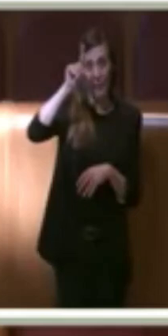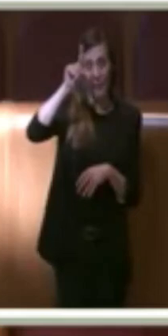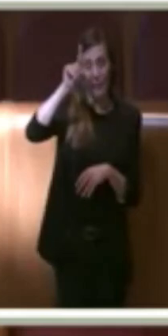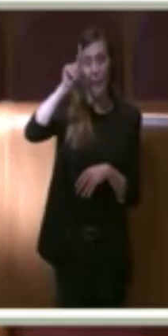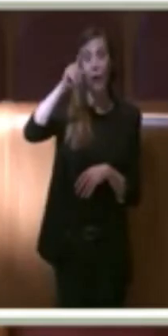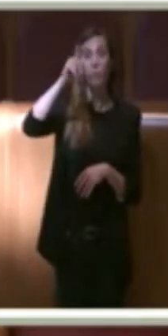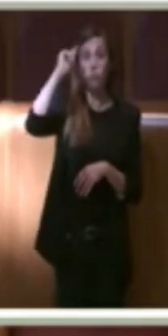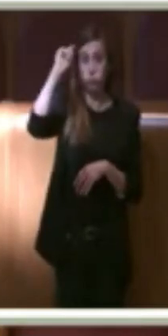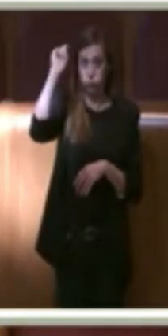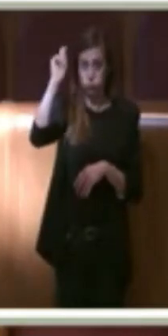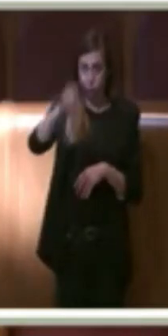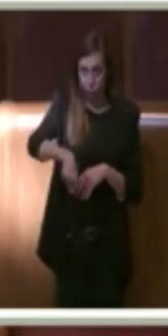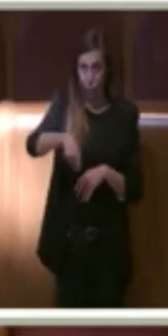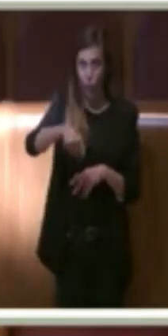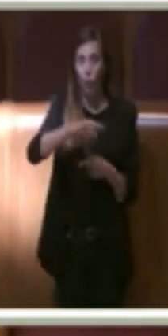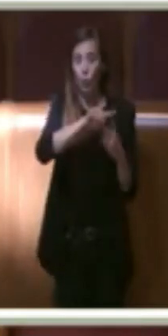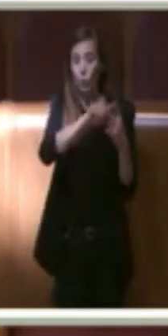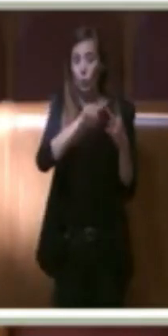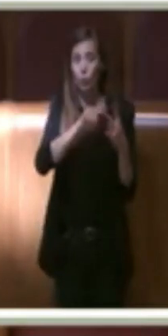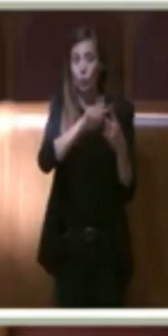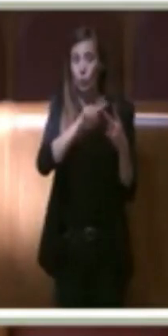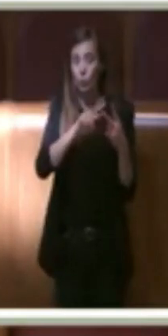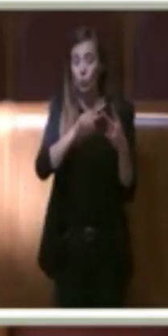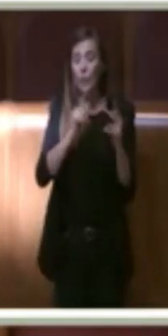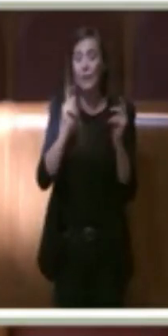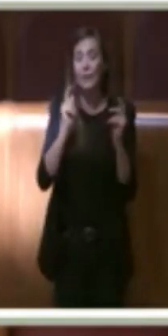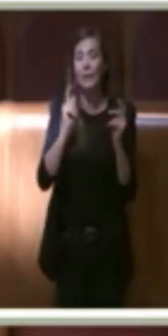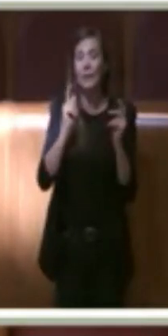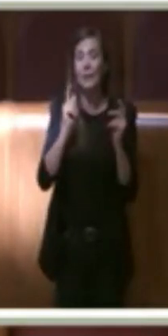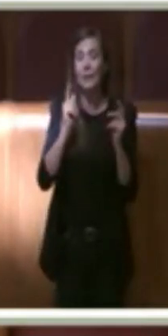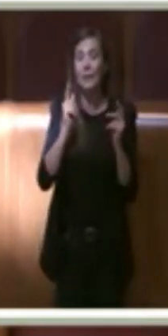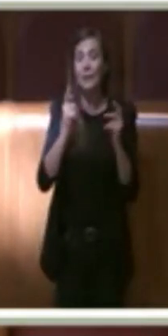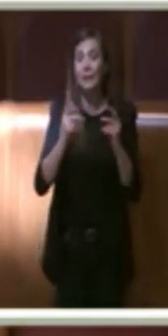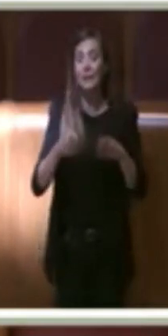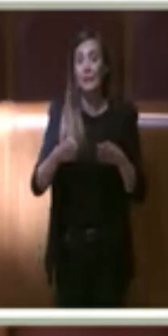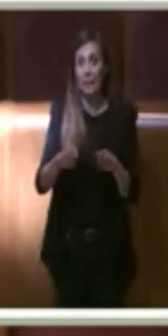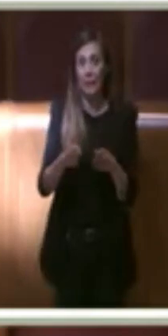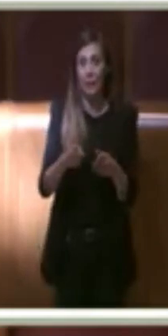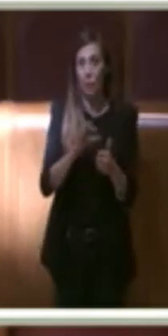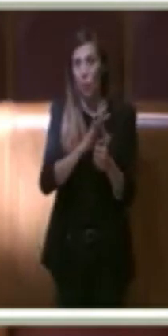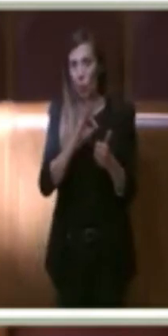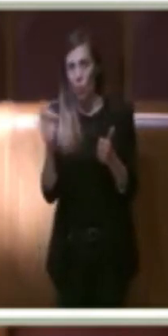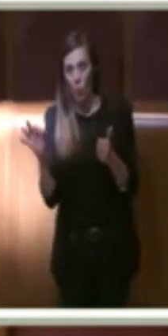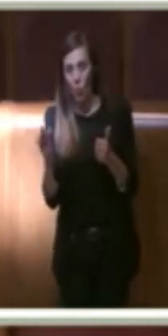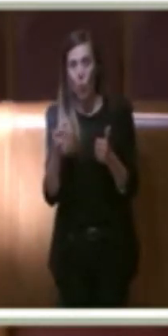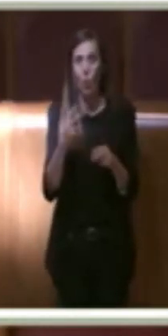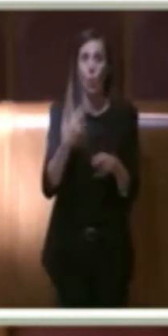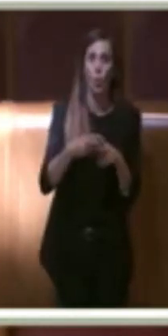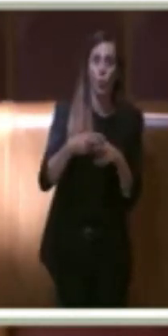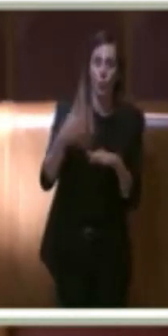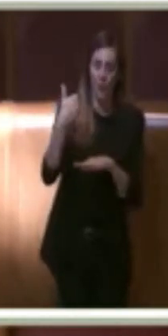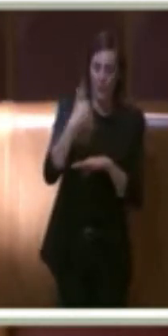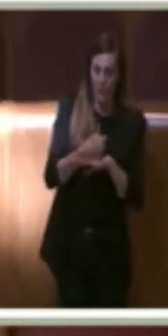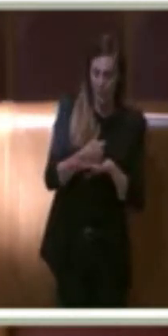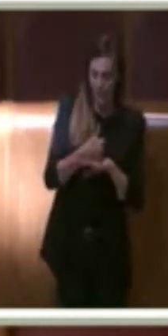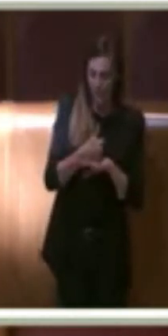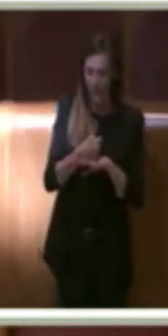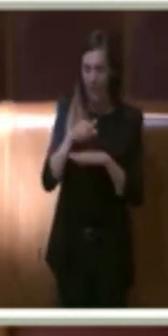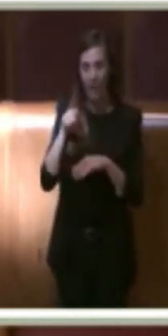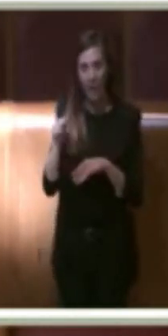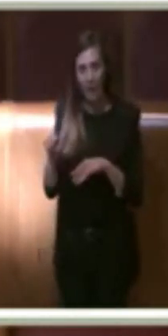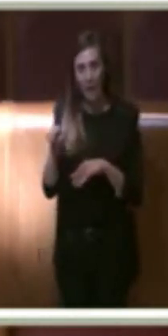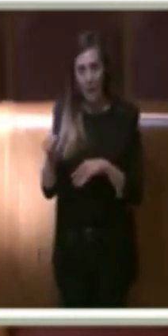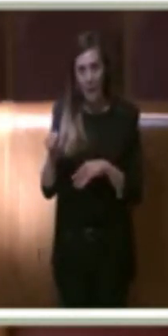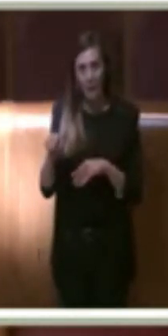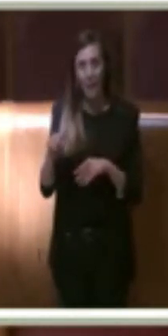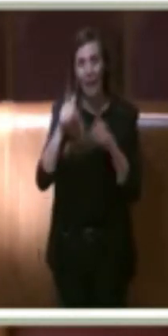sentenzierà, due sono le strade: o multiservizi, o la Roma Capitale ha come soggetto privato per la